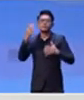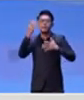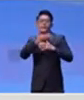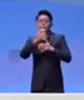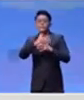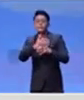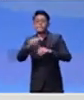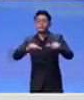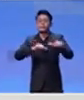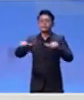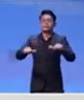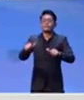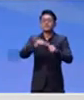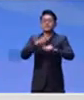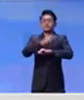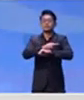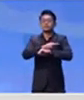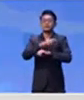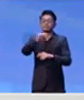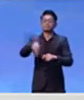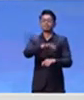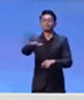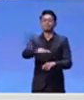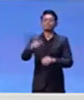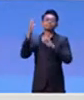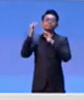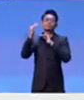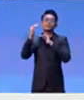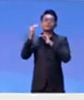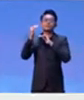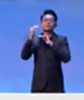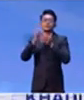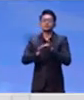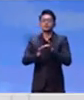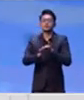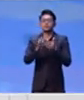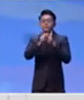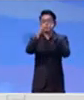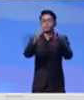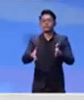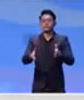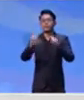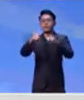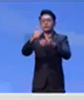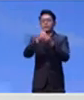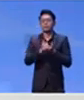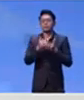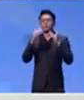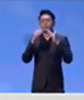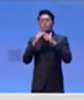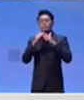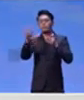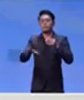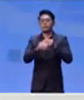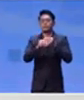aktiviti harian mereka. Justru itu mereka amat berharap daripada tampuk pimpinan akan datang dapat membantu mereka dari aspek perumahan. Dan keduanya